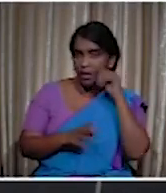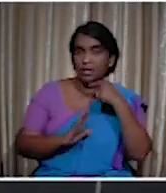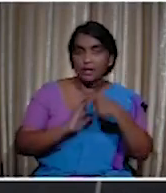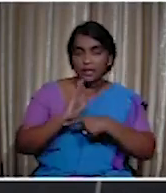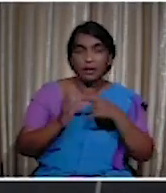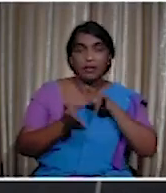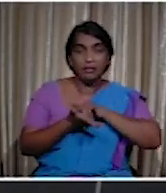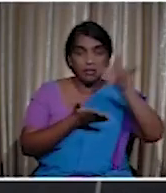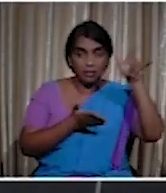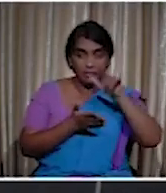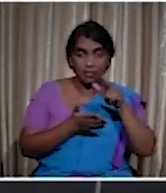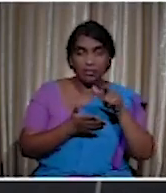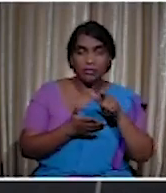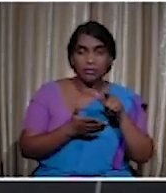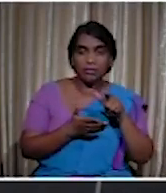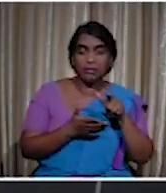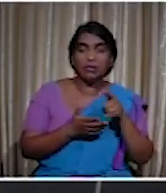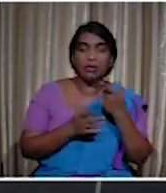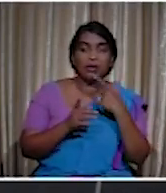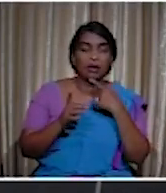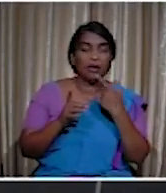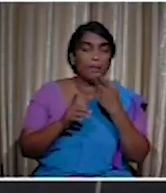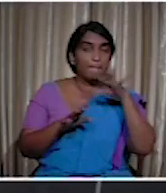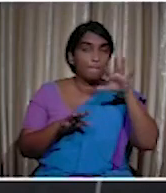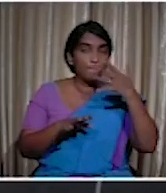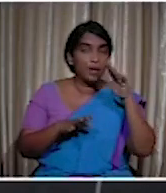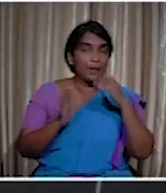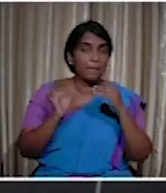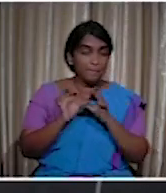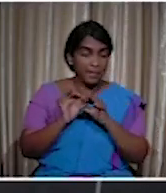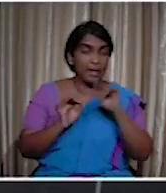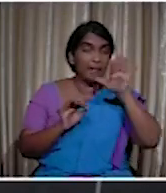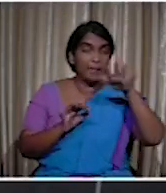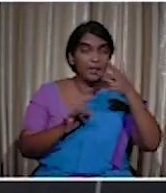ලංකා නෑලංසකට රුපියල් බිලියන 573යි.